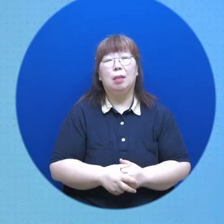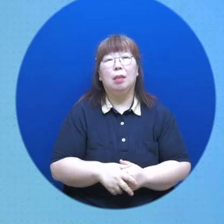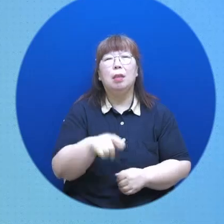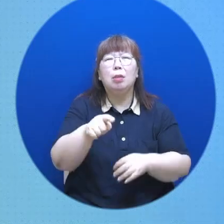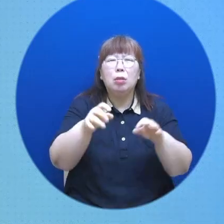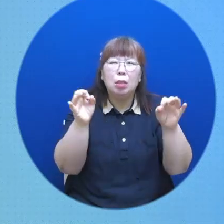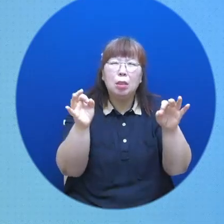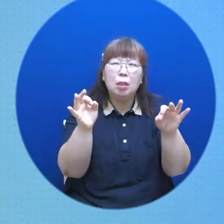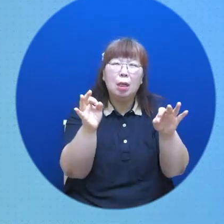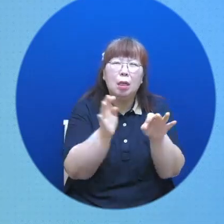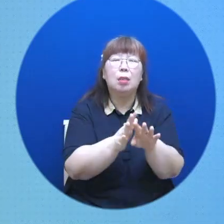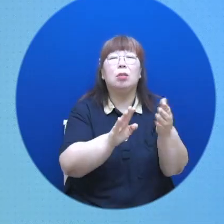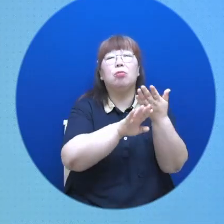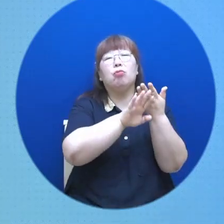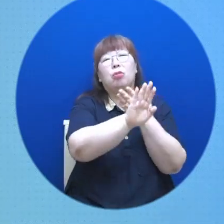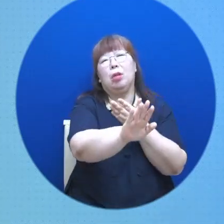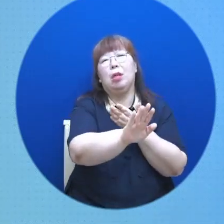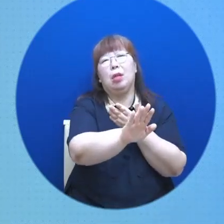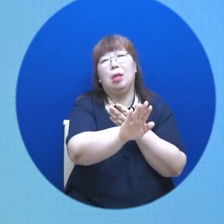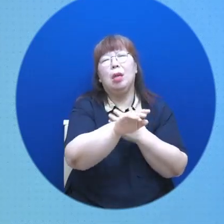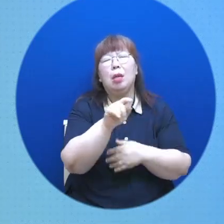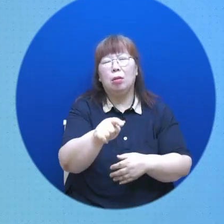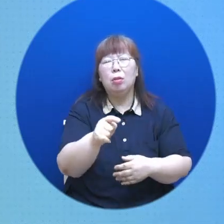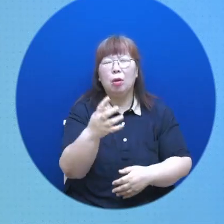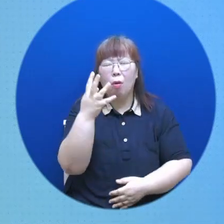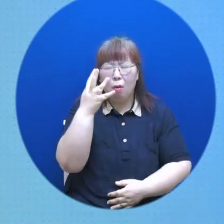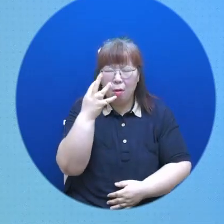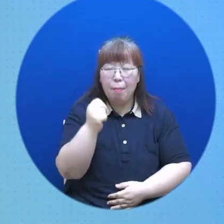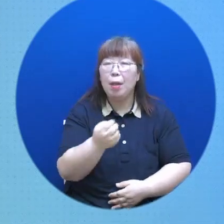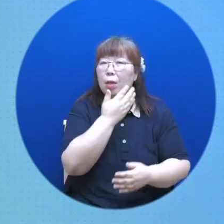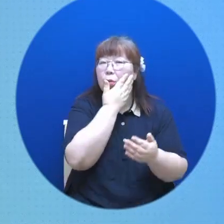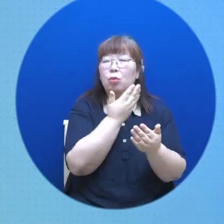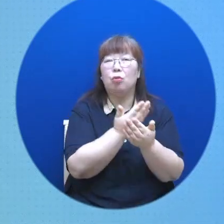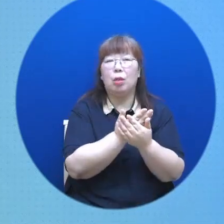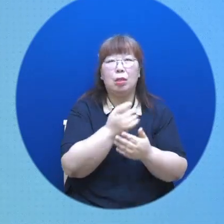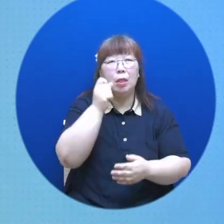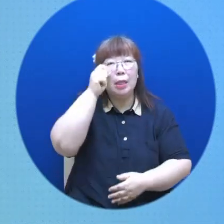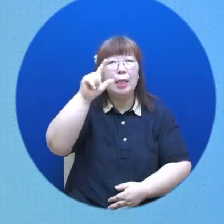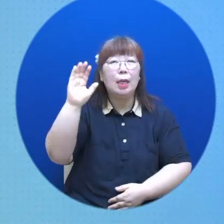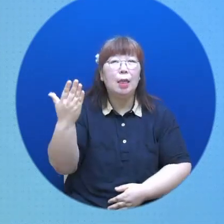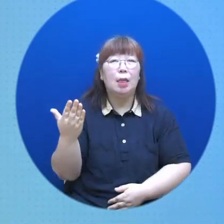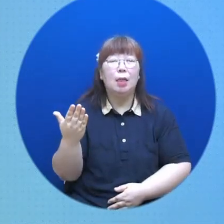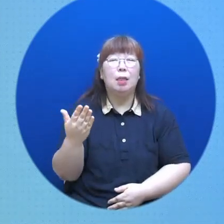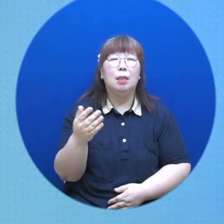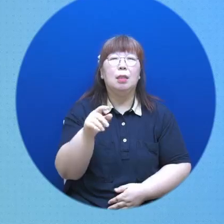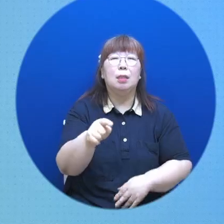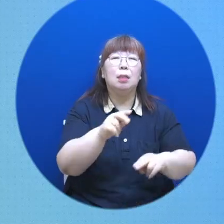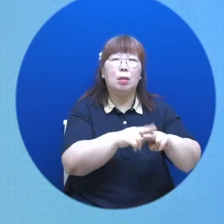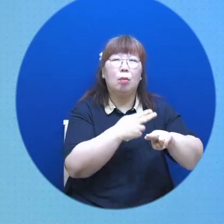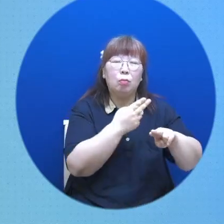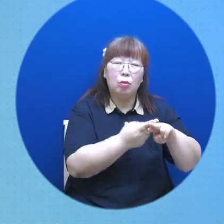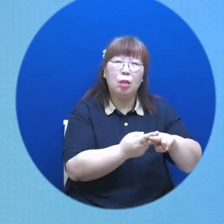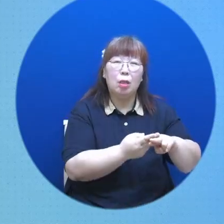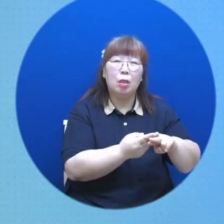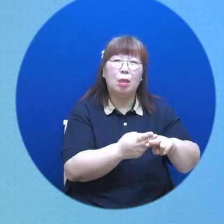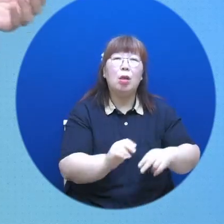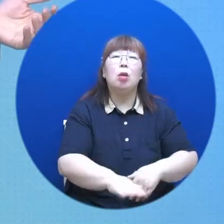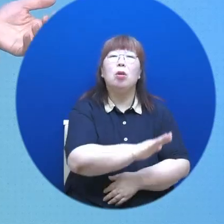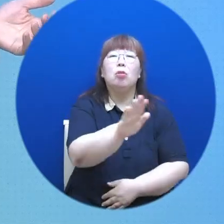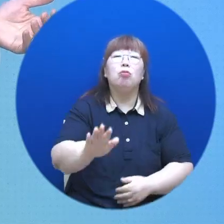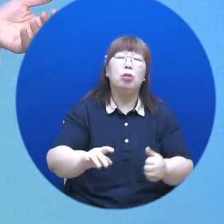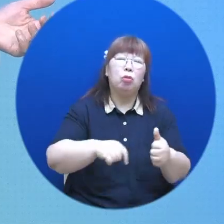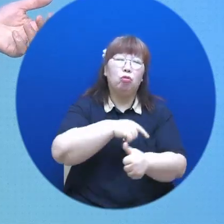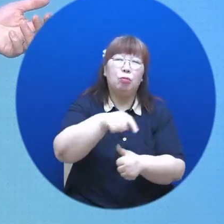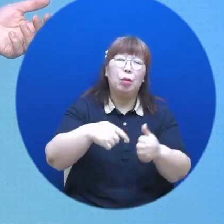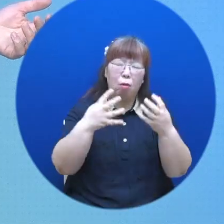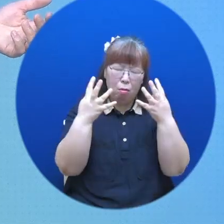사라진 후에야 그것이 얼마나 소중한 줄 깨닫게 되는 그 선물이 우리 주변에